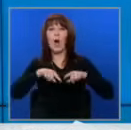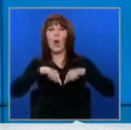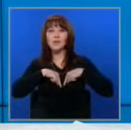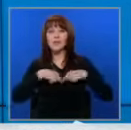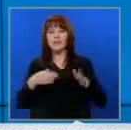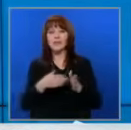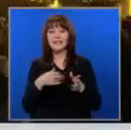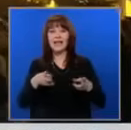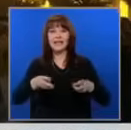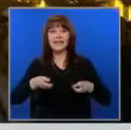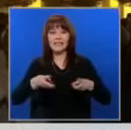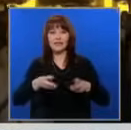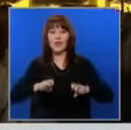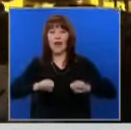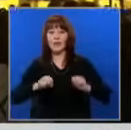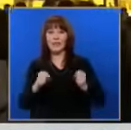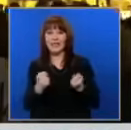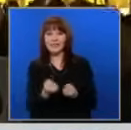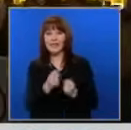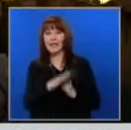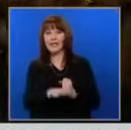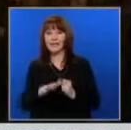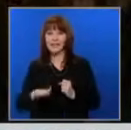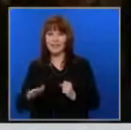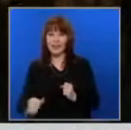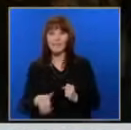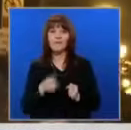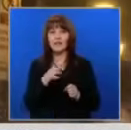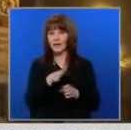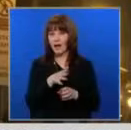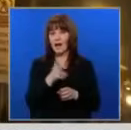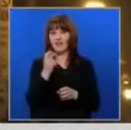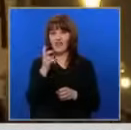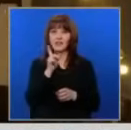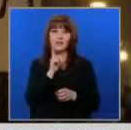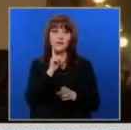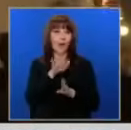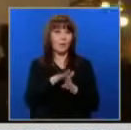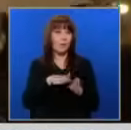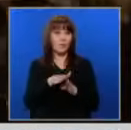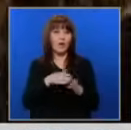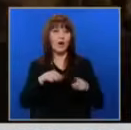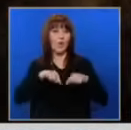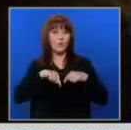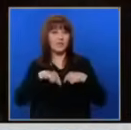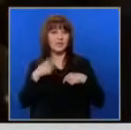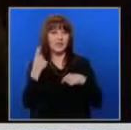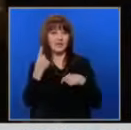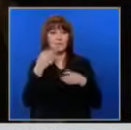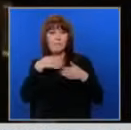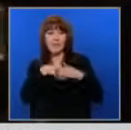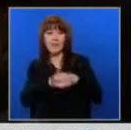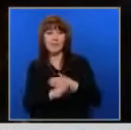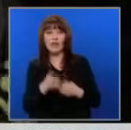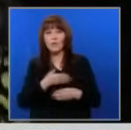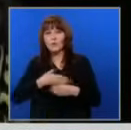насилие над деца. Тя попадна под обществен натиск заради помилването на 20 души, сред които и осъден като съучастник в прикриването